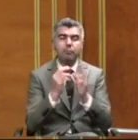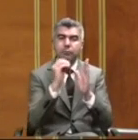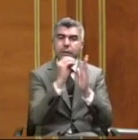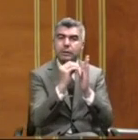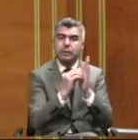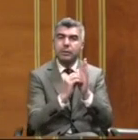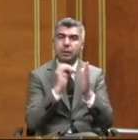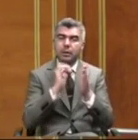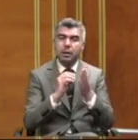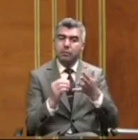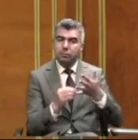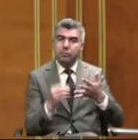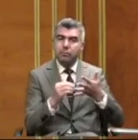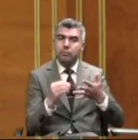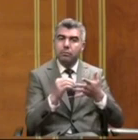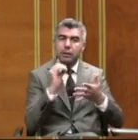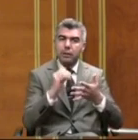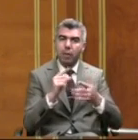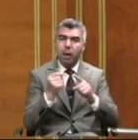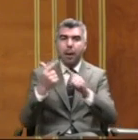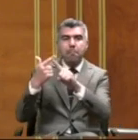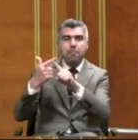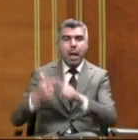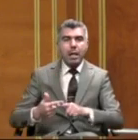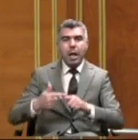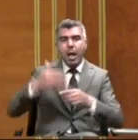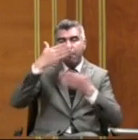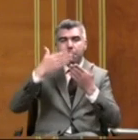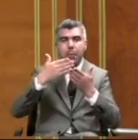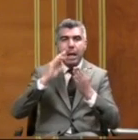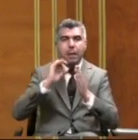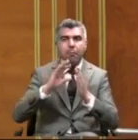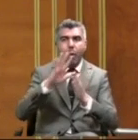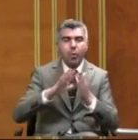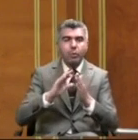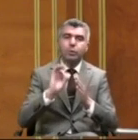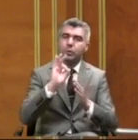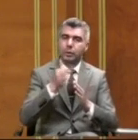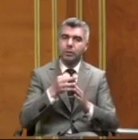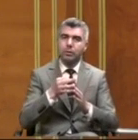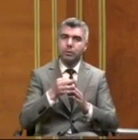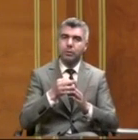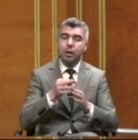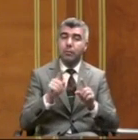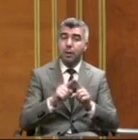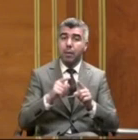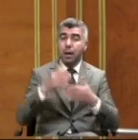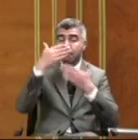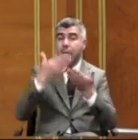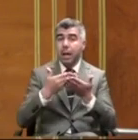على الافاق المستقره لماليتنا العموميه واقتصادنا بشكل عام خروجي بلادنا